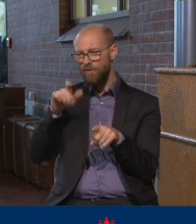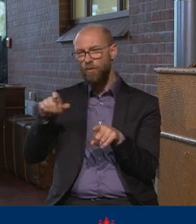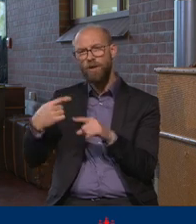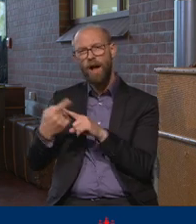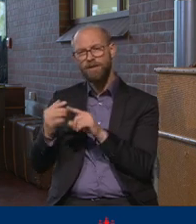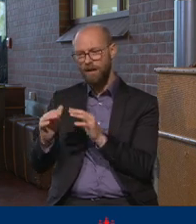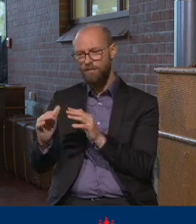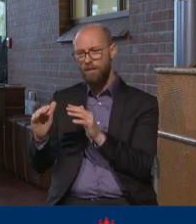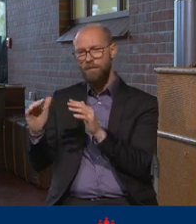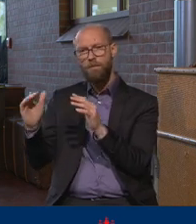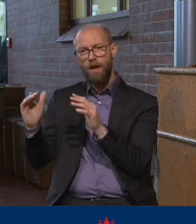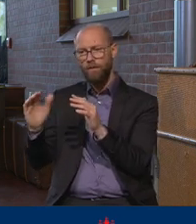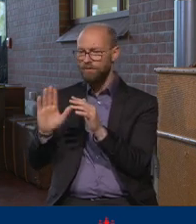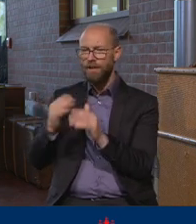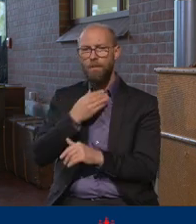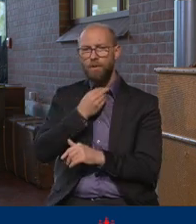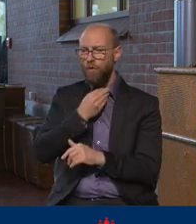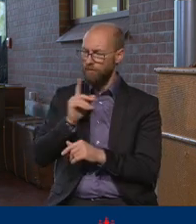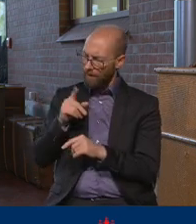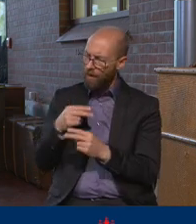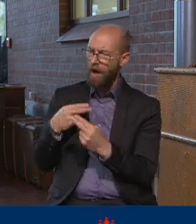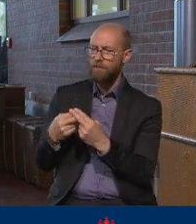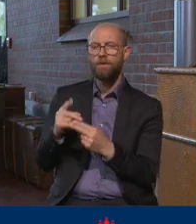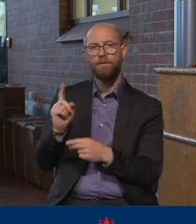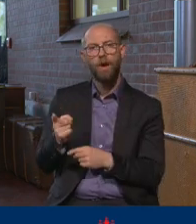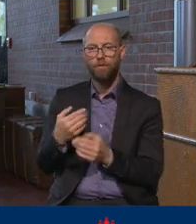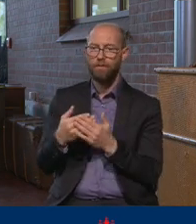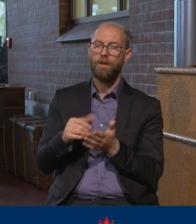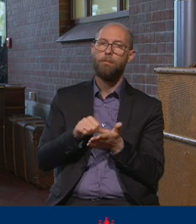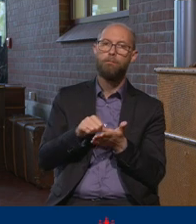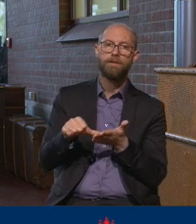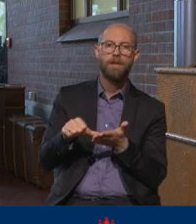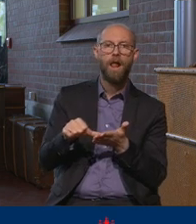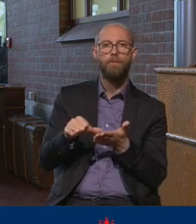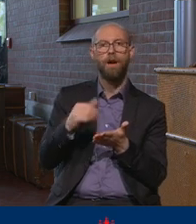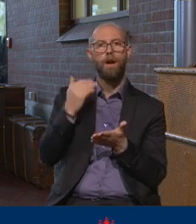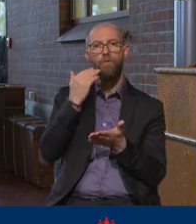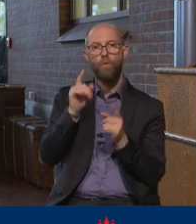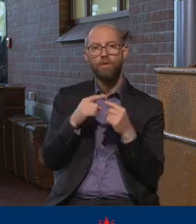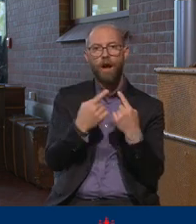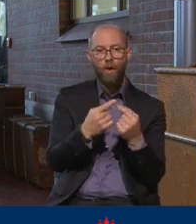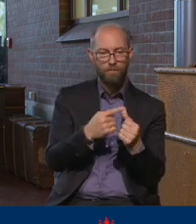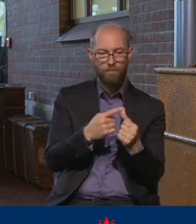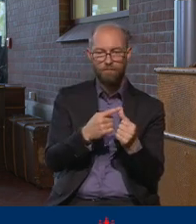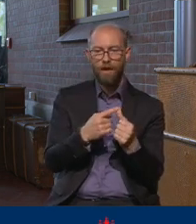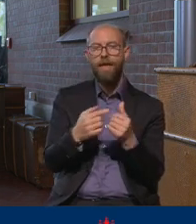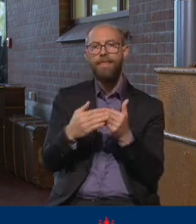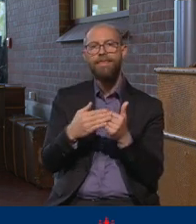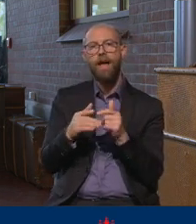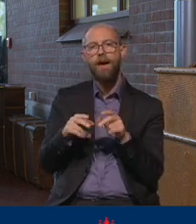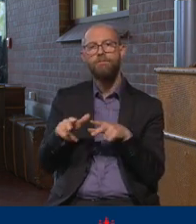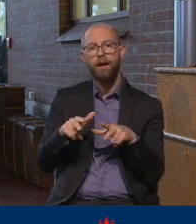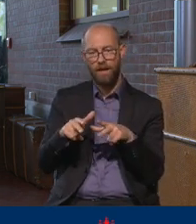wachsenden bedürfnissen rechnung tragen also zum beispiel nach bezahlbarem wohnraum leistungsfähigen nahverkehr guter